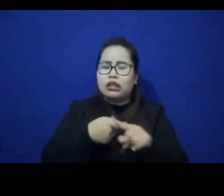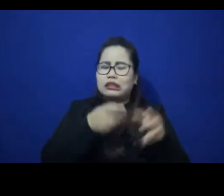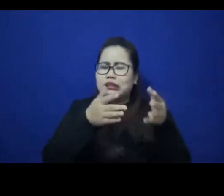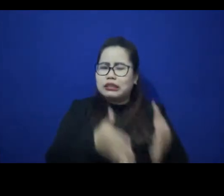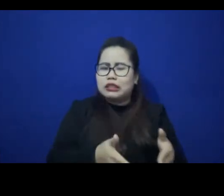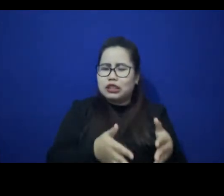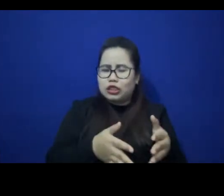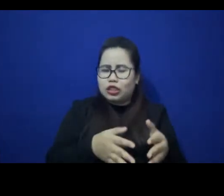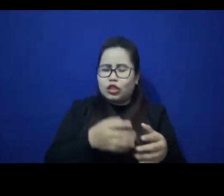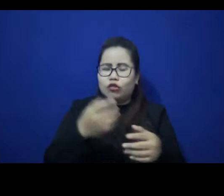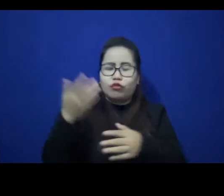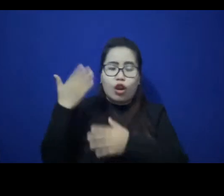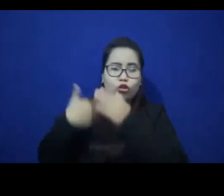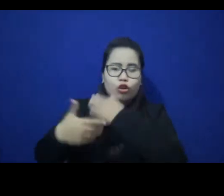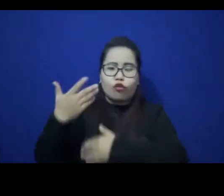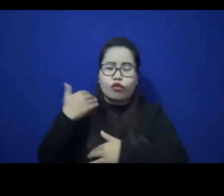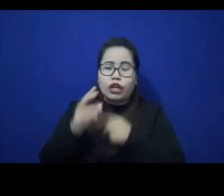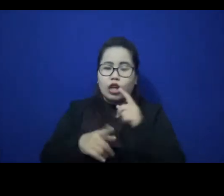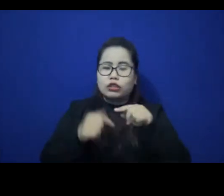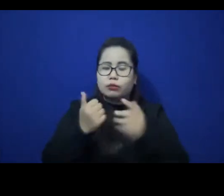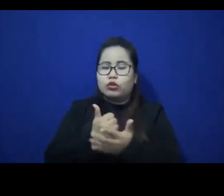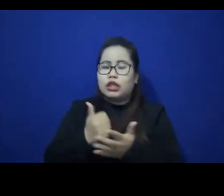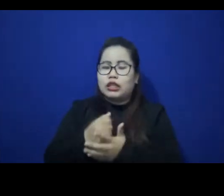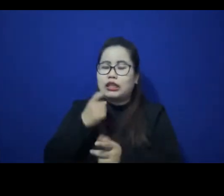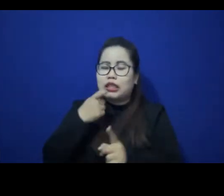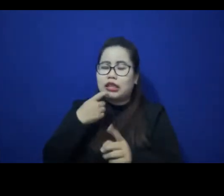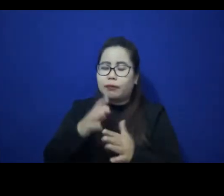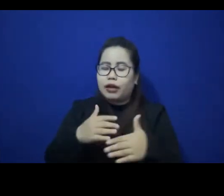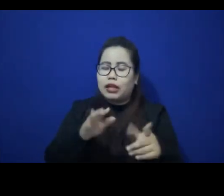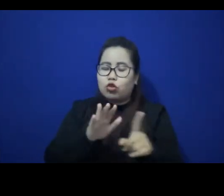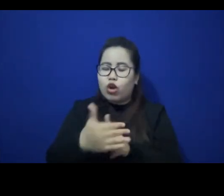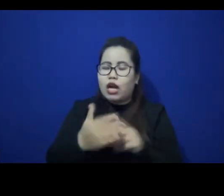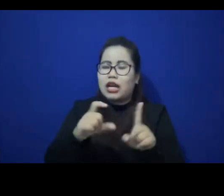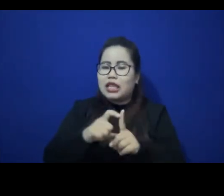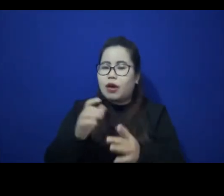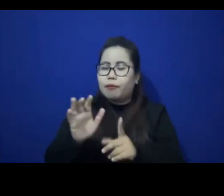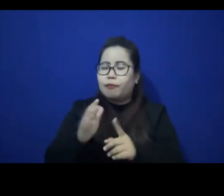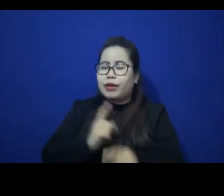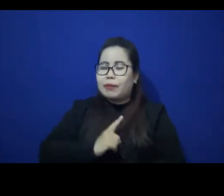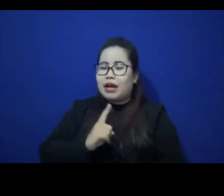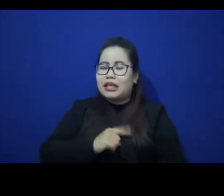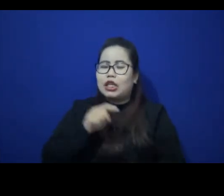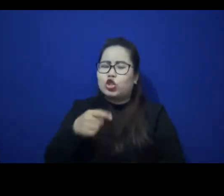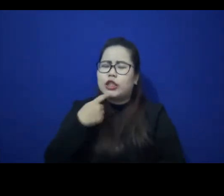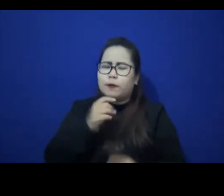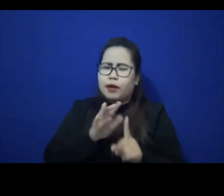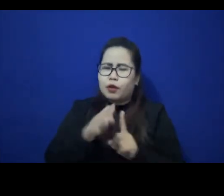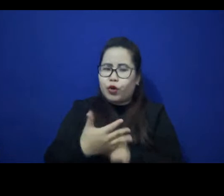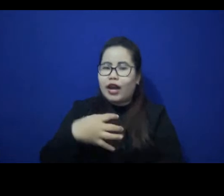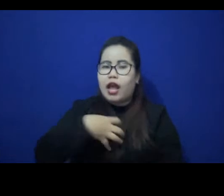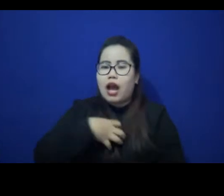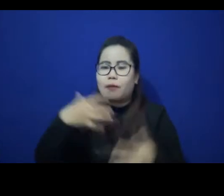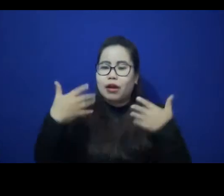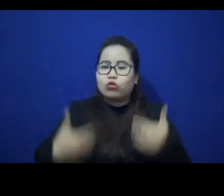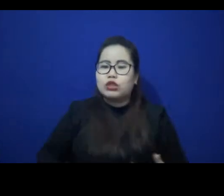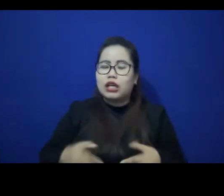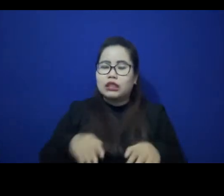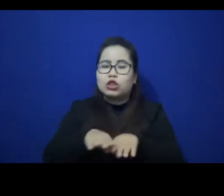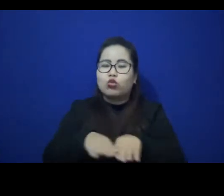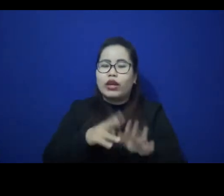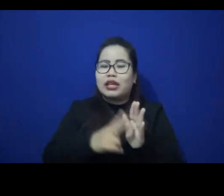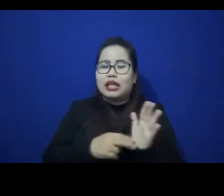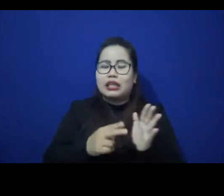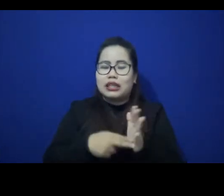perlindungan data pribadi merupakan manivestasi pengakuan dan perlindungan atas hak-hak dasar manusia sesuai dengan nilai-nilai Pancasila